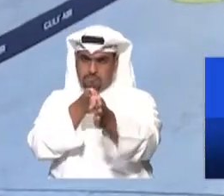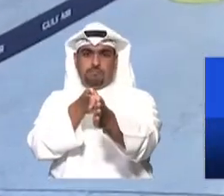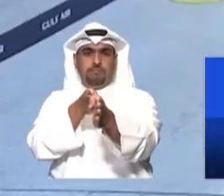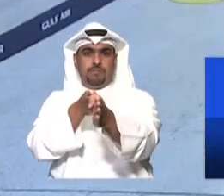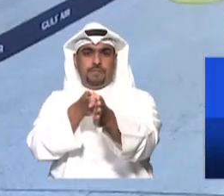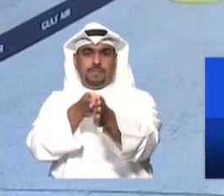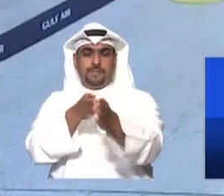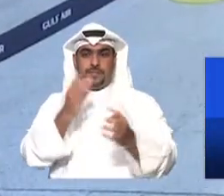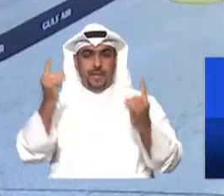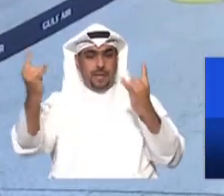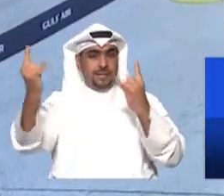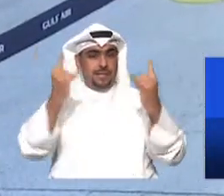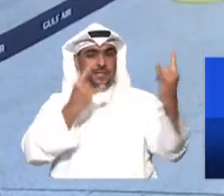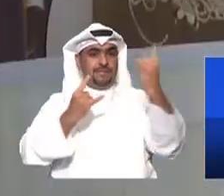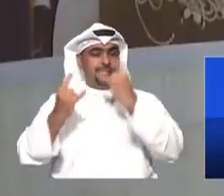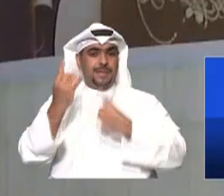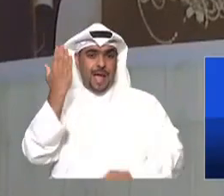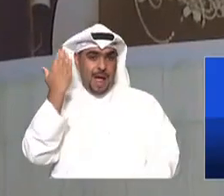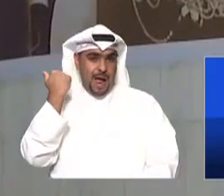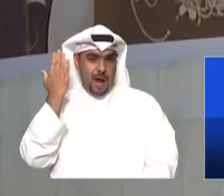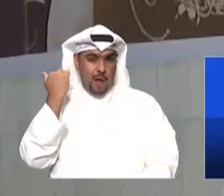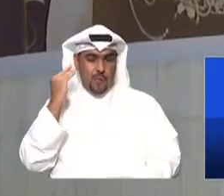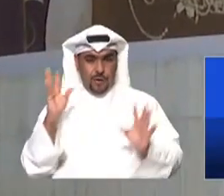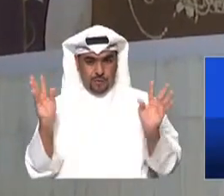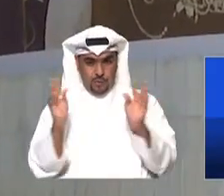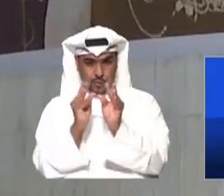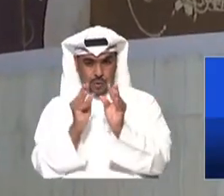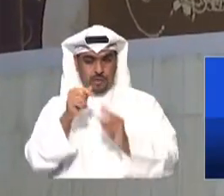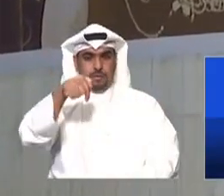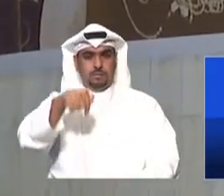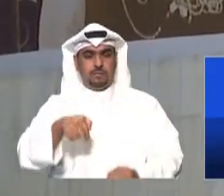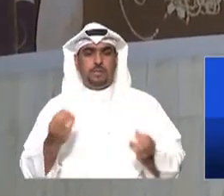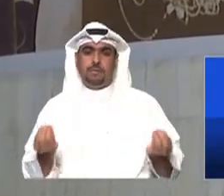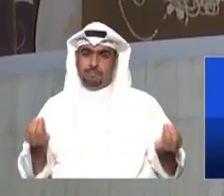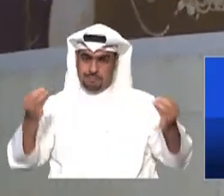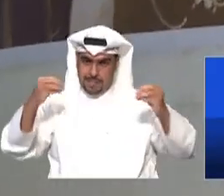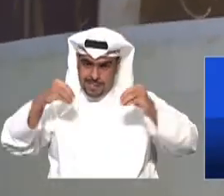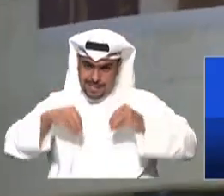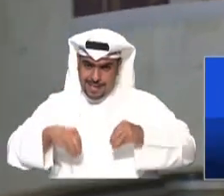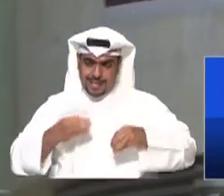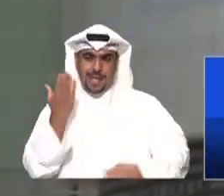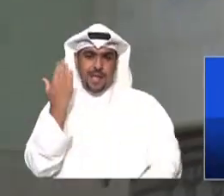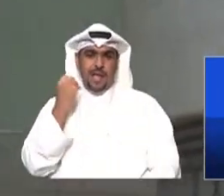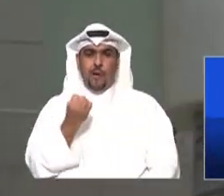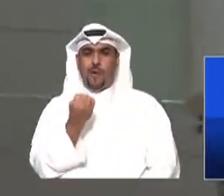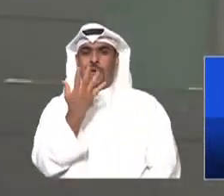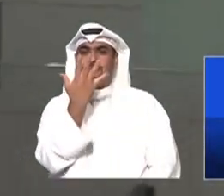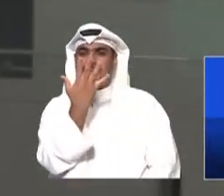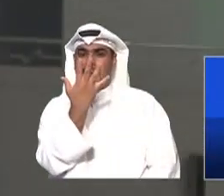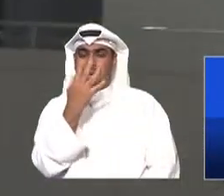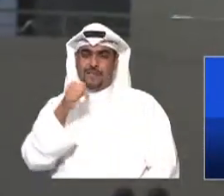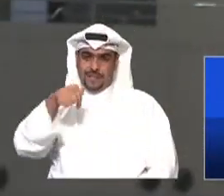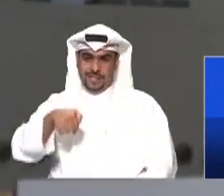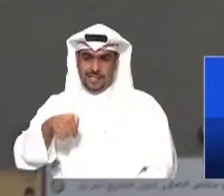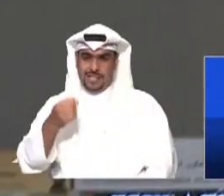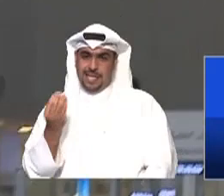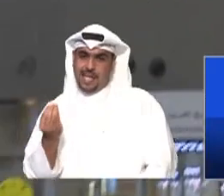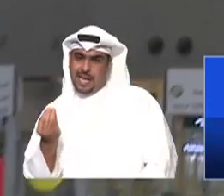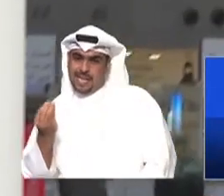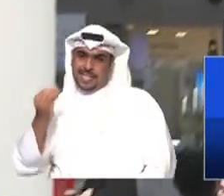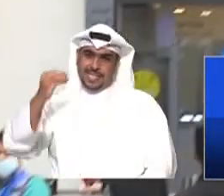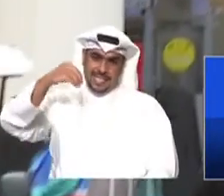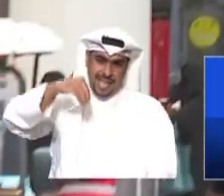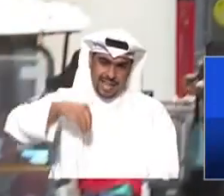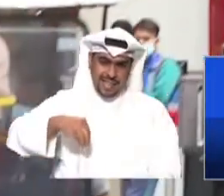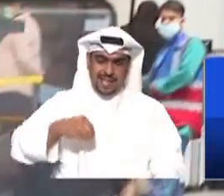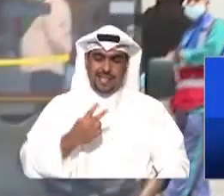حسب الاشتراطات الصحية الموضوعة ومراحل التشغيل بالنسبة للمسافرين. وعلى هذا النهج الإدارة العامة